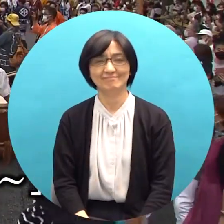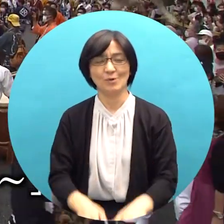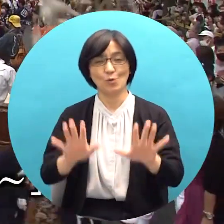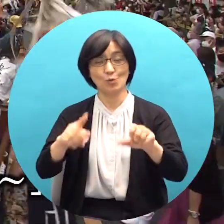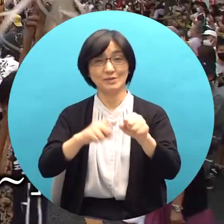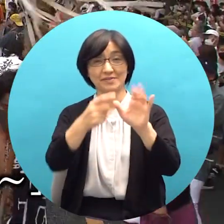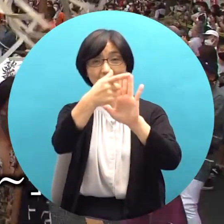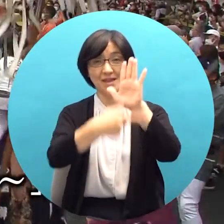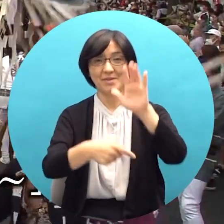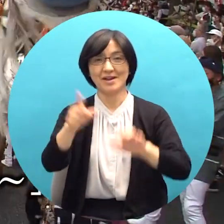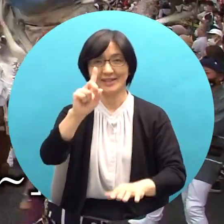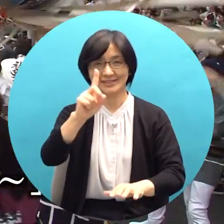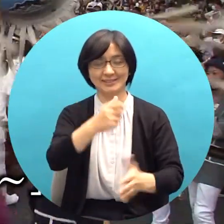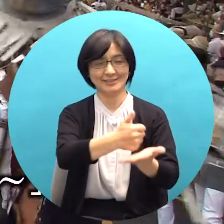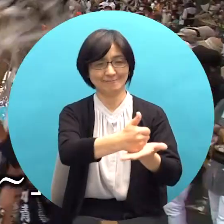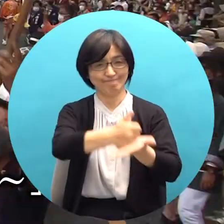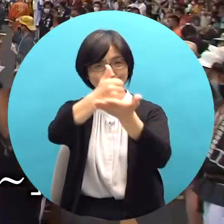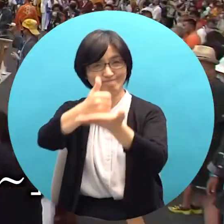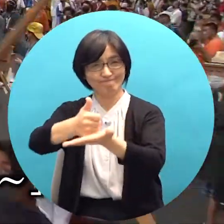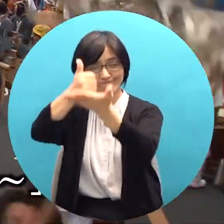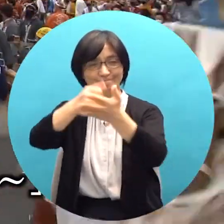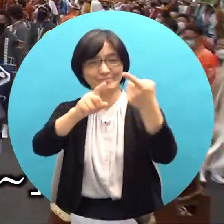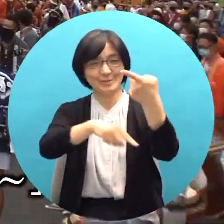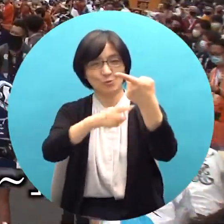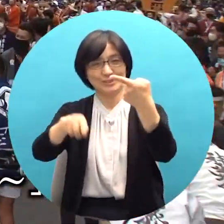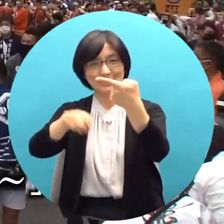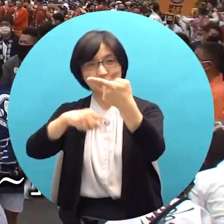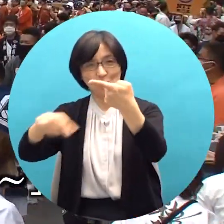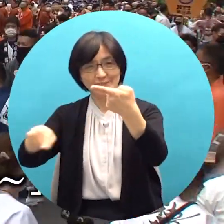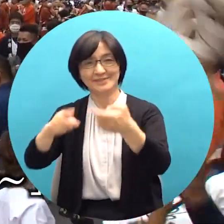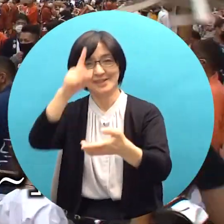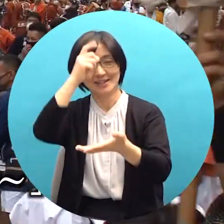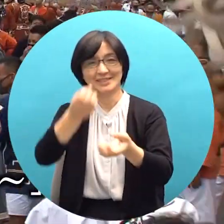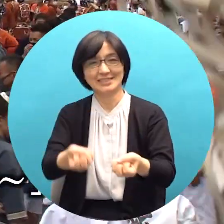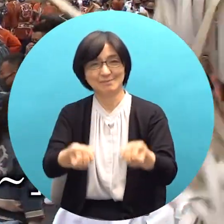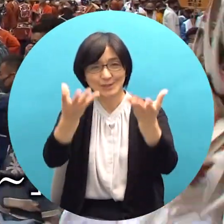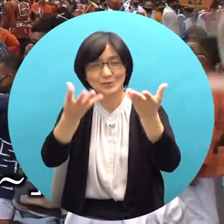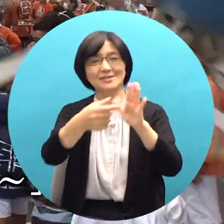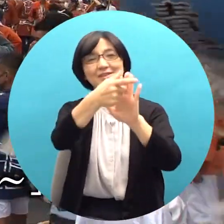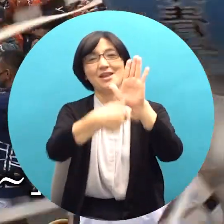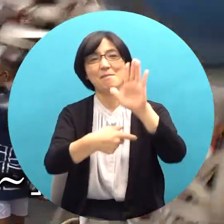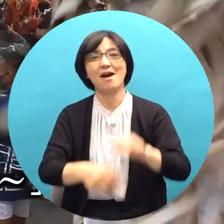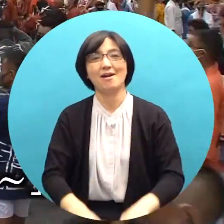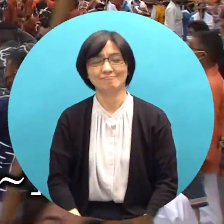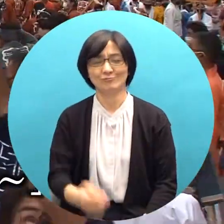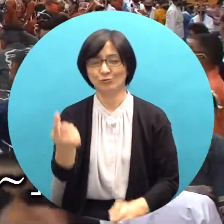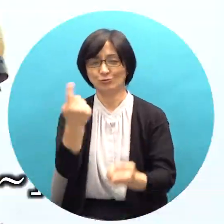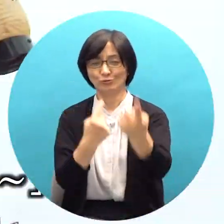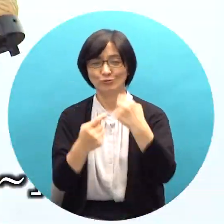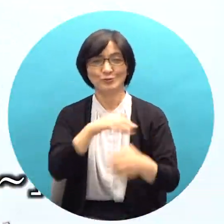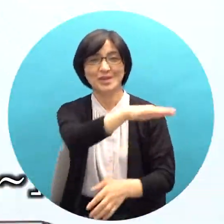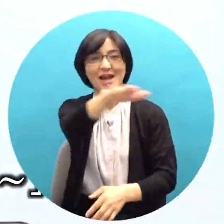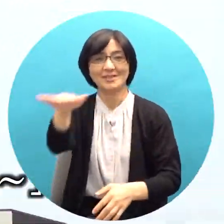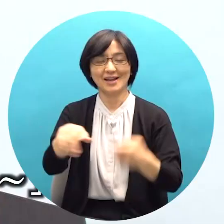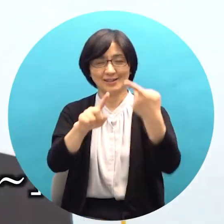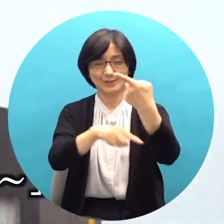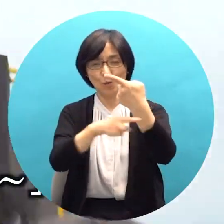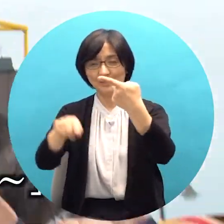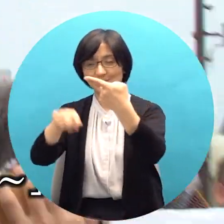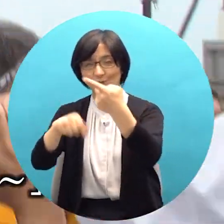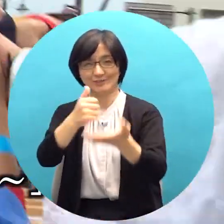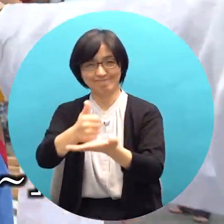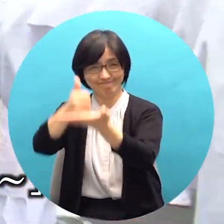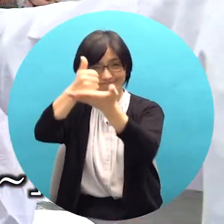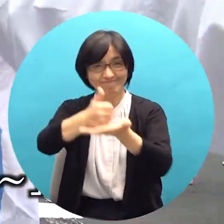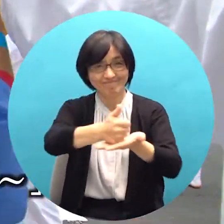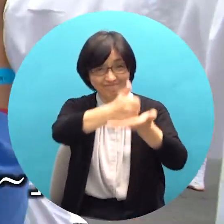マは主人公一人一人の高崎祭りということで、ご来場いただく皆様が主人公となって高崎祭りを